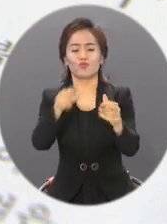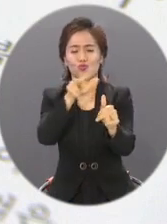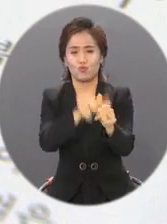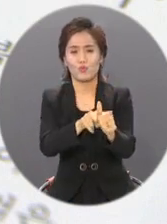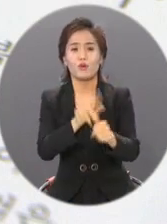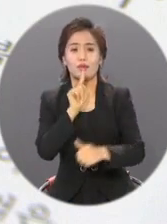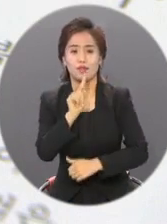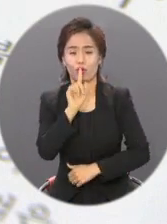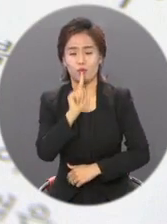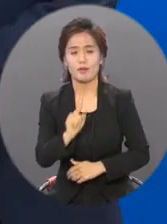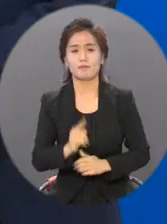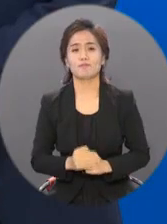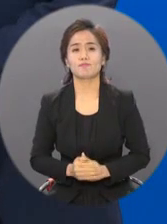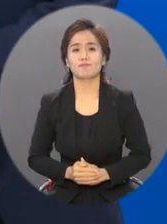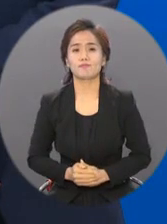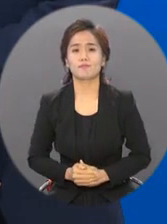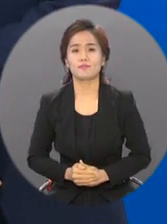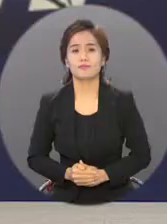있다고 주장했습니다